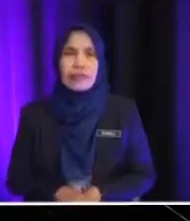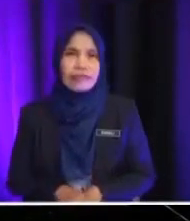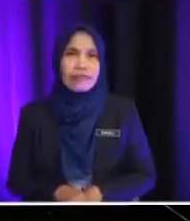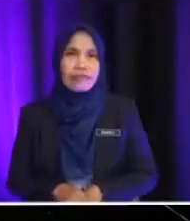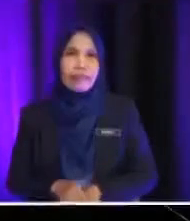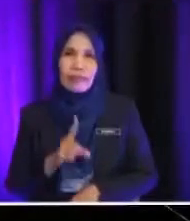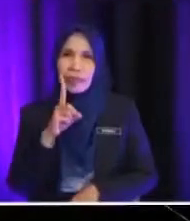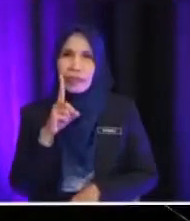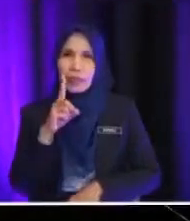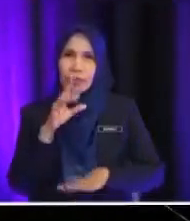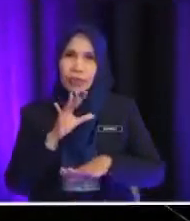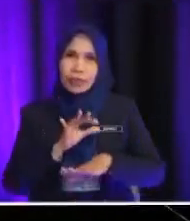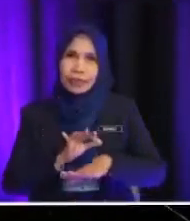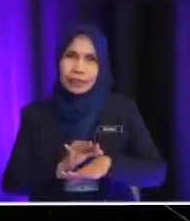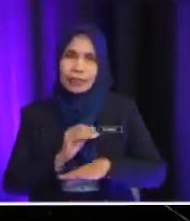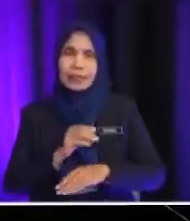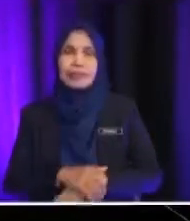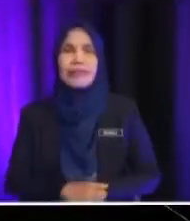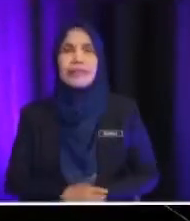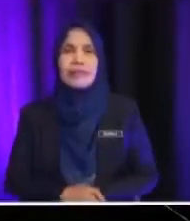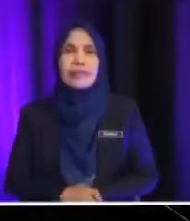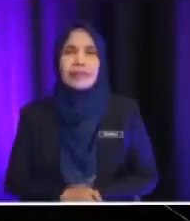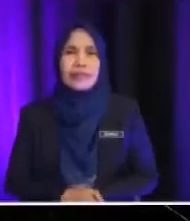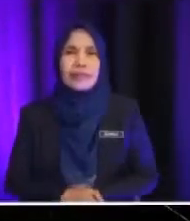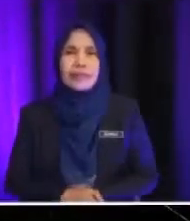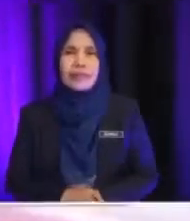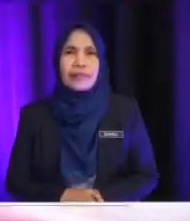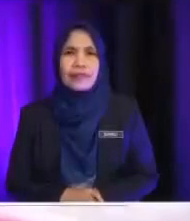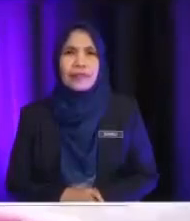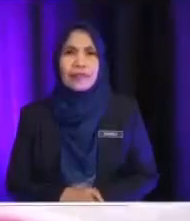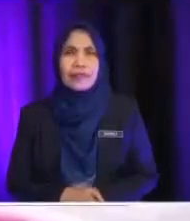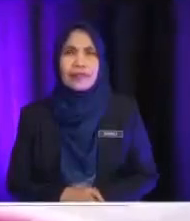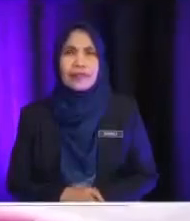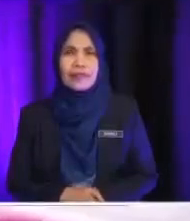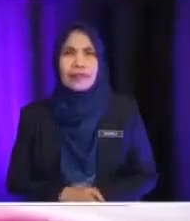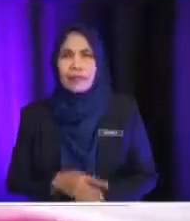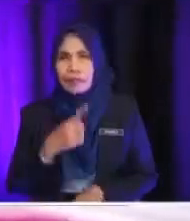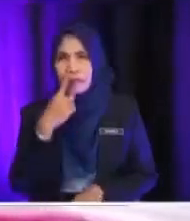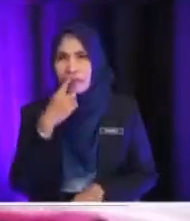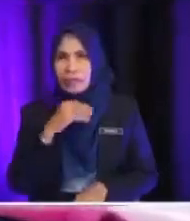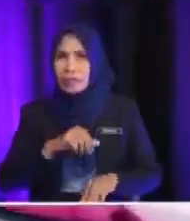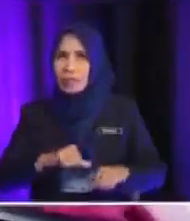cikgu? Kita sapu sikit lagi minyak kat bahagian atas dia untuk mengelakkan dia daripada kering. Okey. Okey.